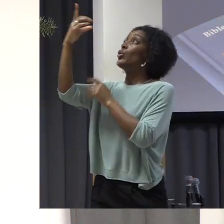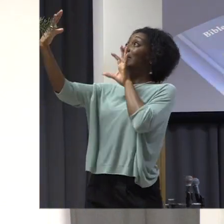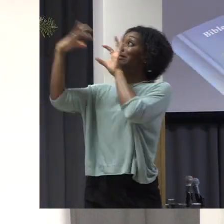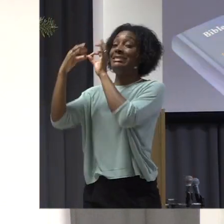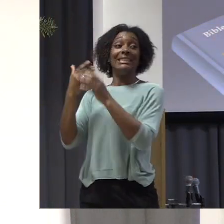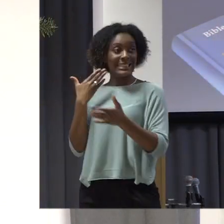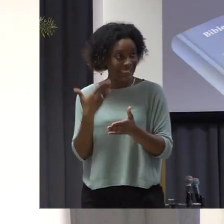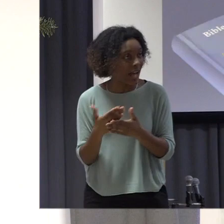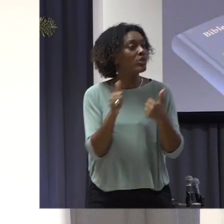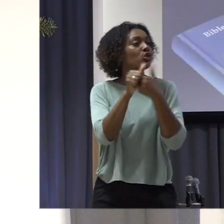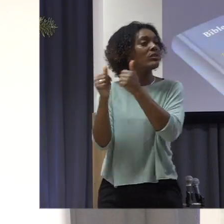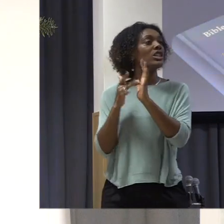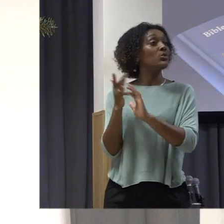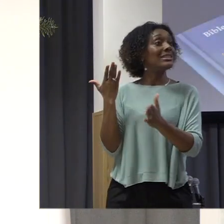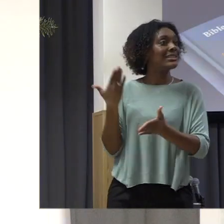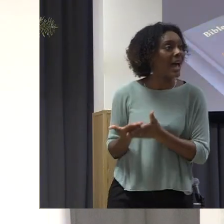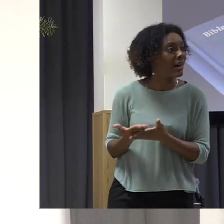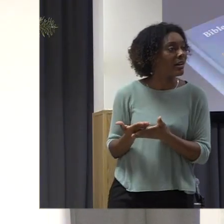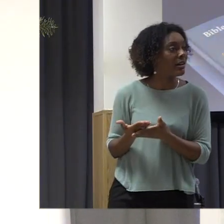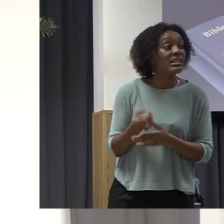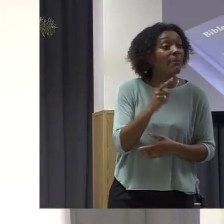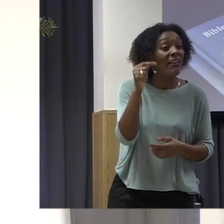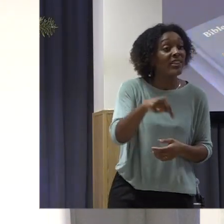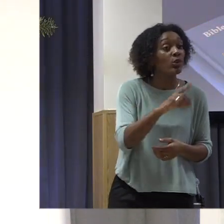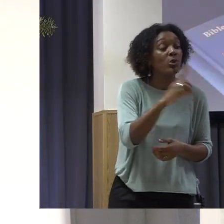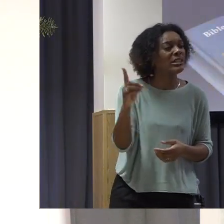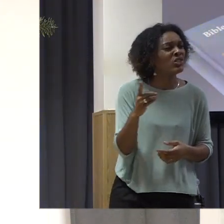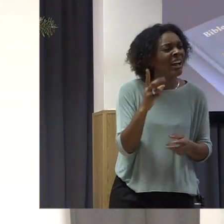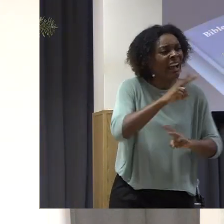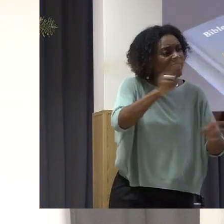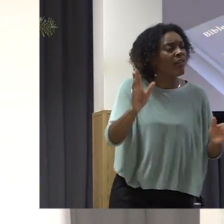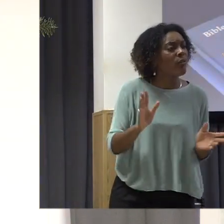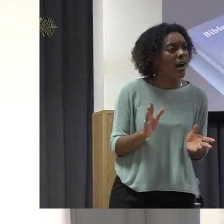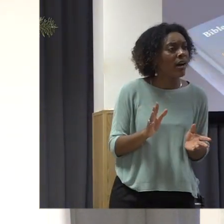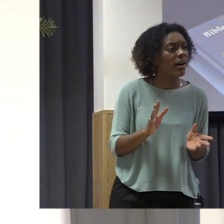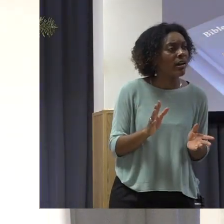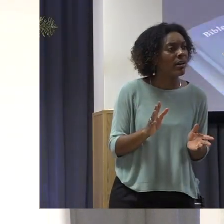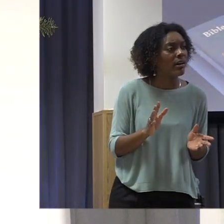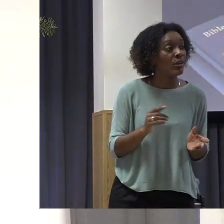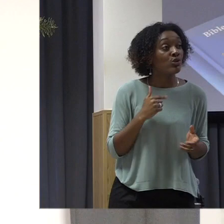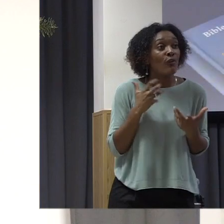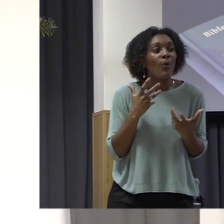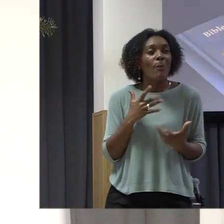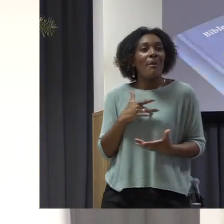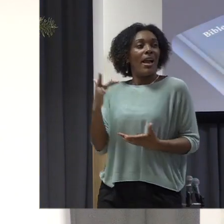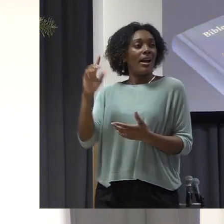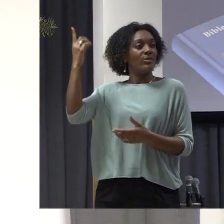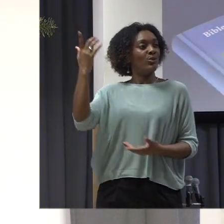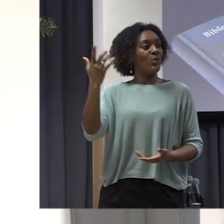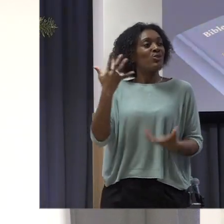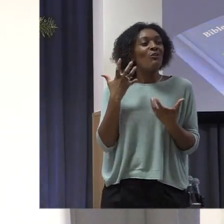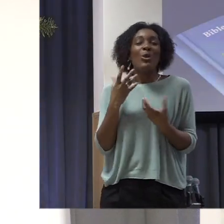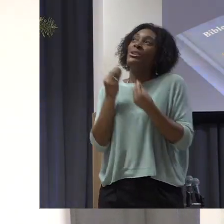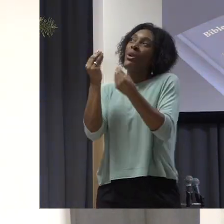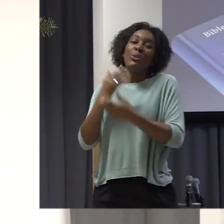Dieu créateur qui m'a sauvé et qu'en retour, je désire lui manifester quelque chose. Je désire lui plaire.